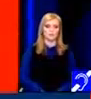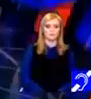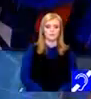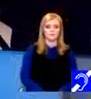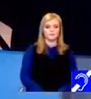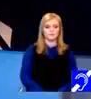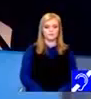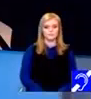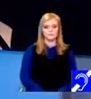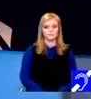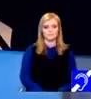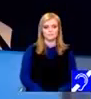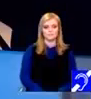Следующий.